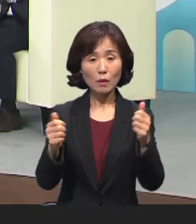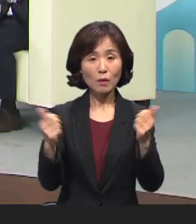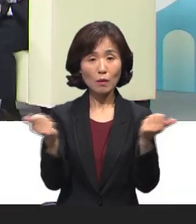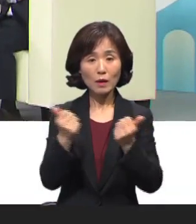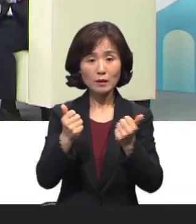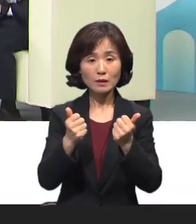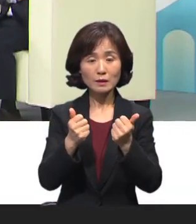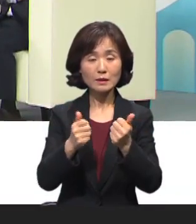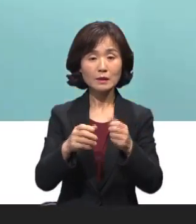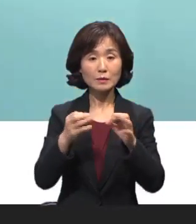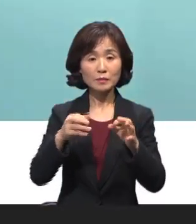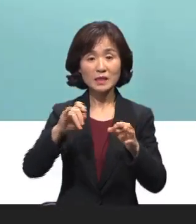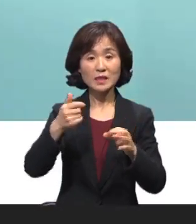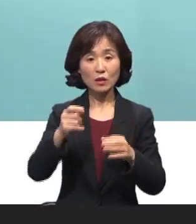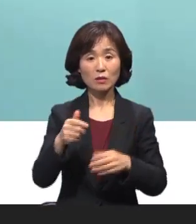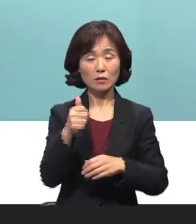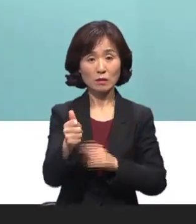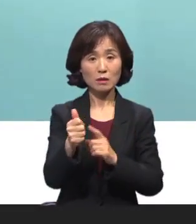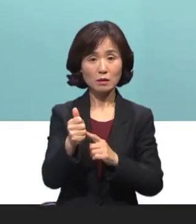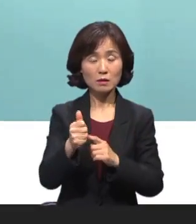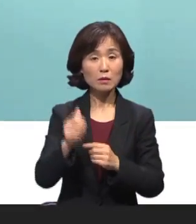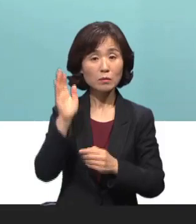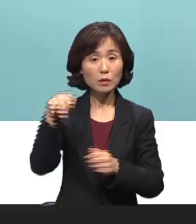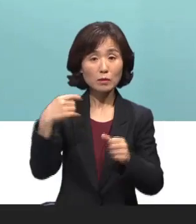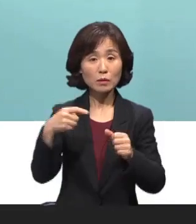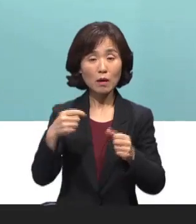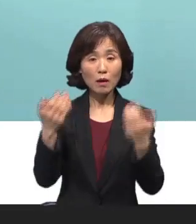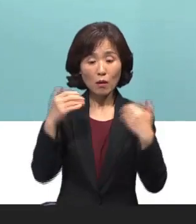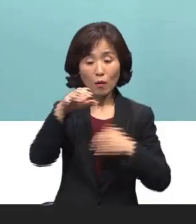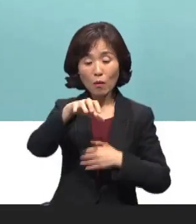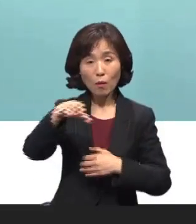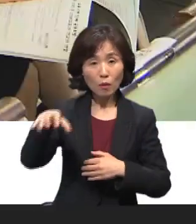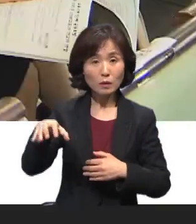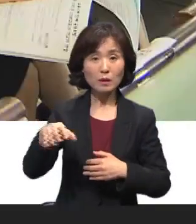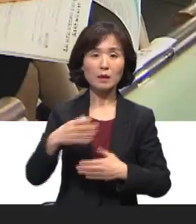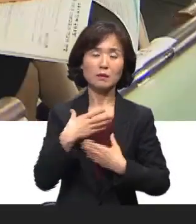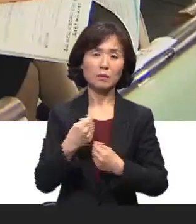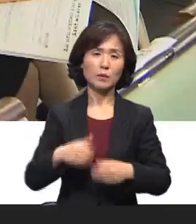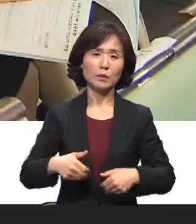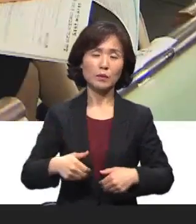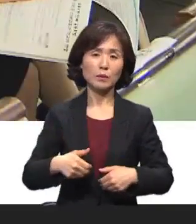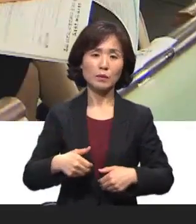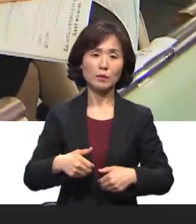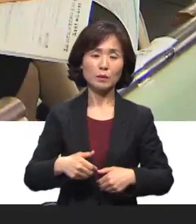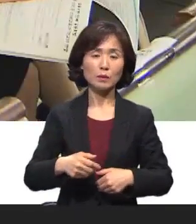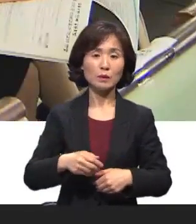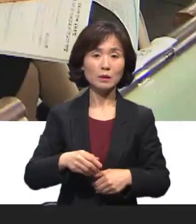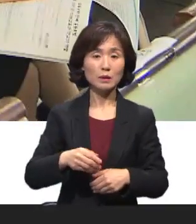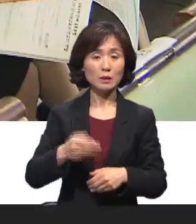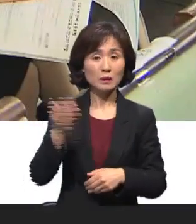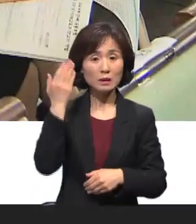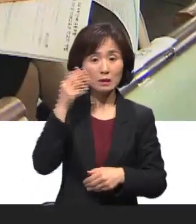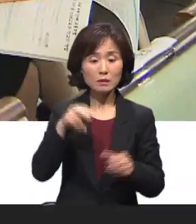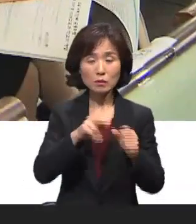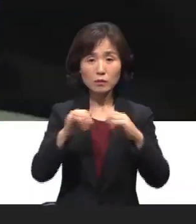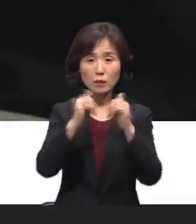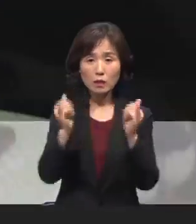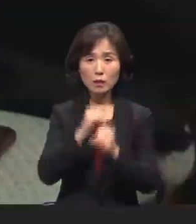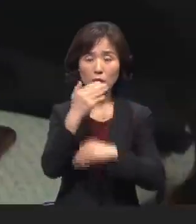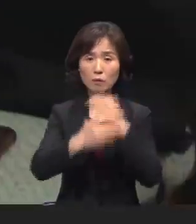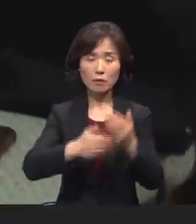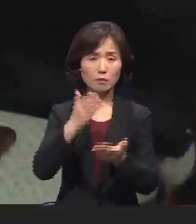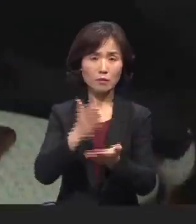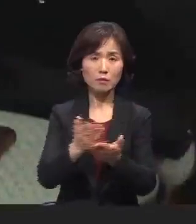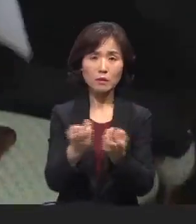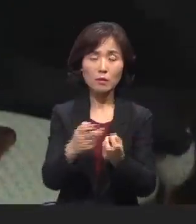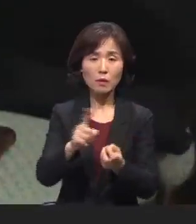의장은 미래 사회에서 학교 교육이 안전판 역할을 해야 한다고 주문했습니다. 지능정보사회에서 소외되지 않도록 학교에서